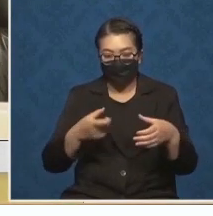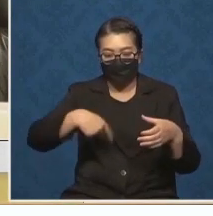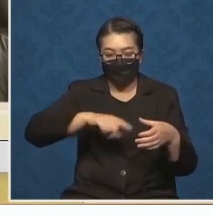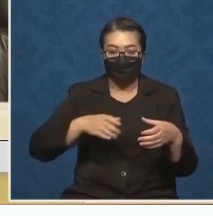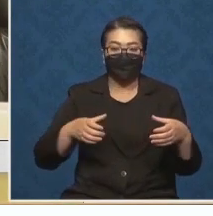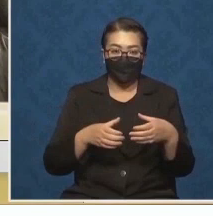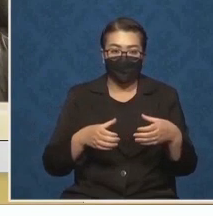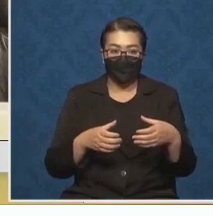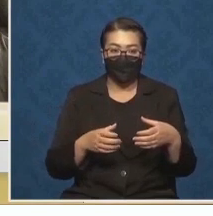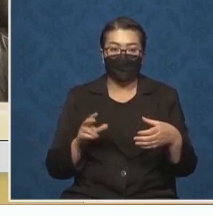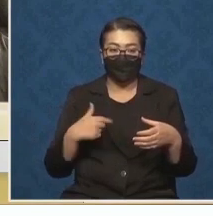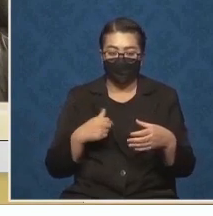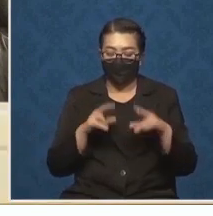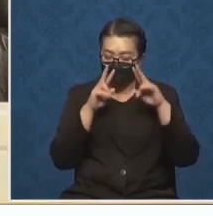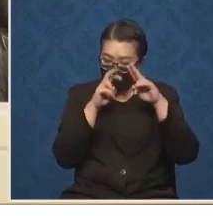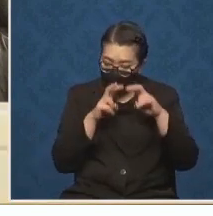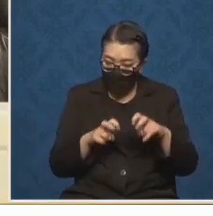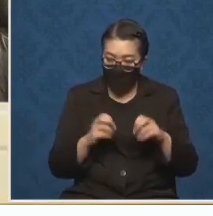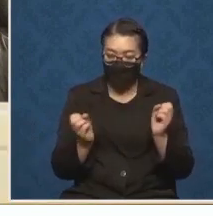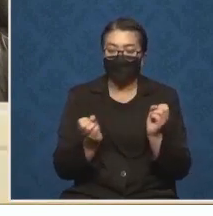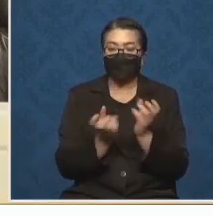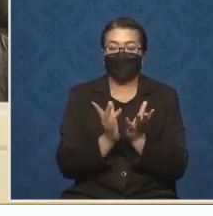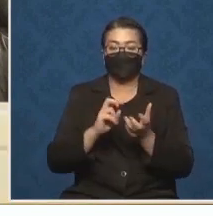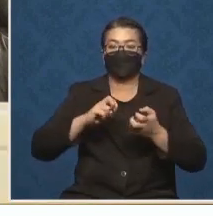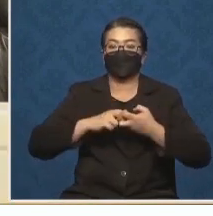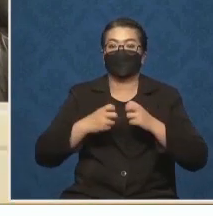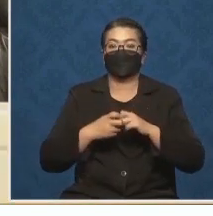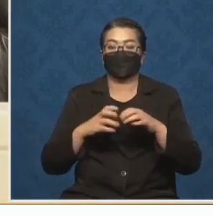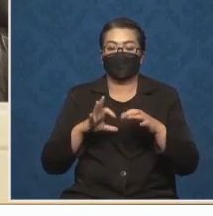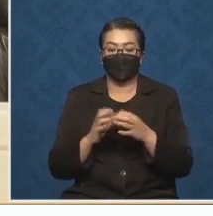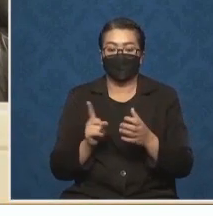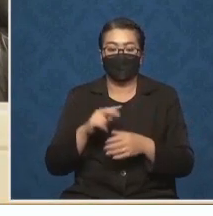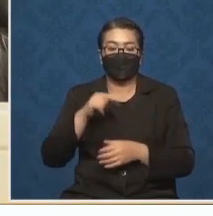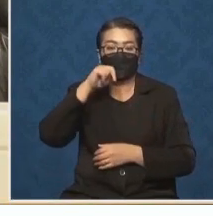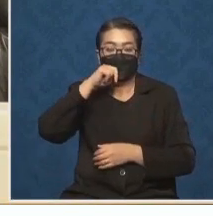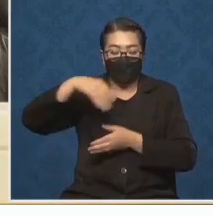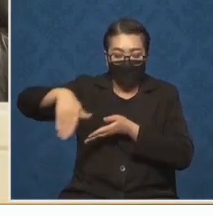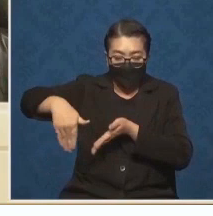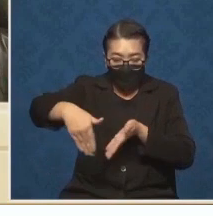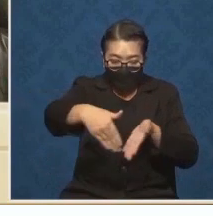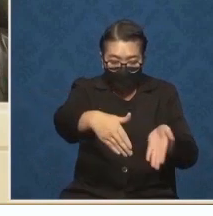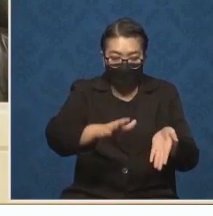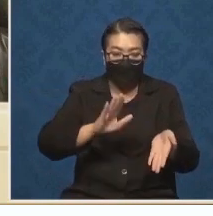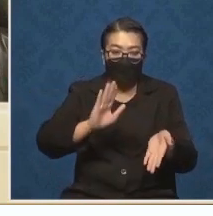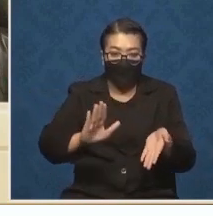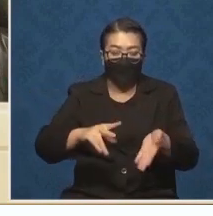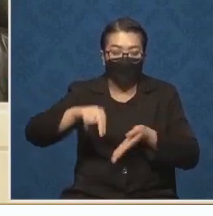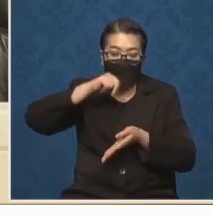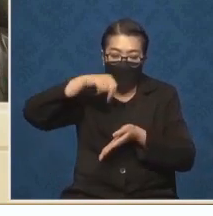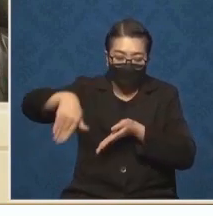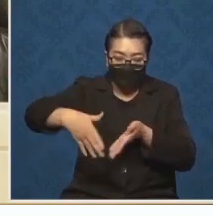ของเราเนี่ยกำลังศึกษานะคะปัญหาการกัดเซาะแม่น้ำคูคลองและการทื่นเ